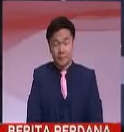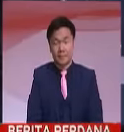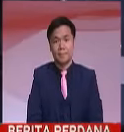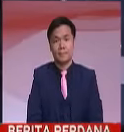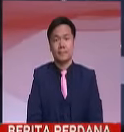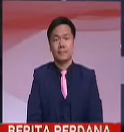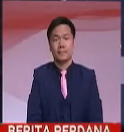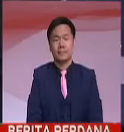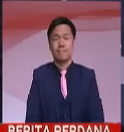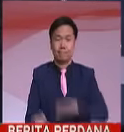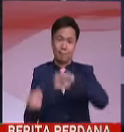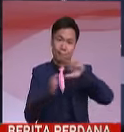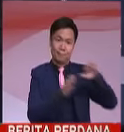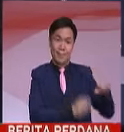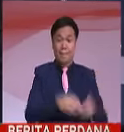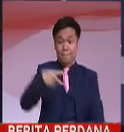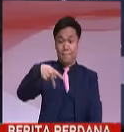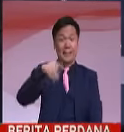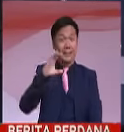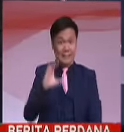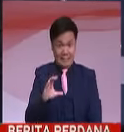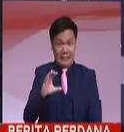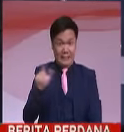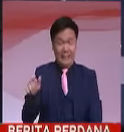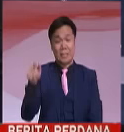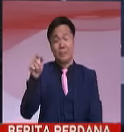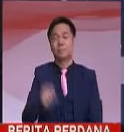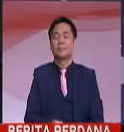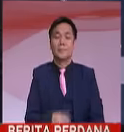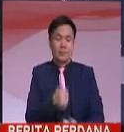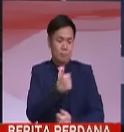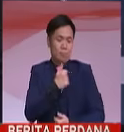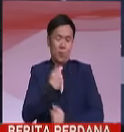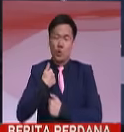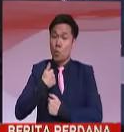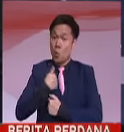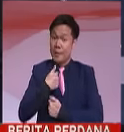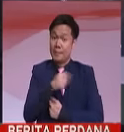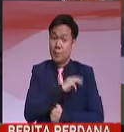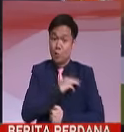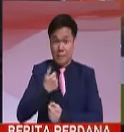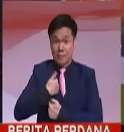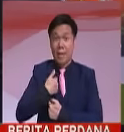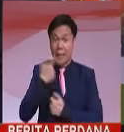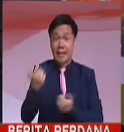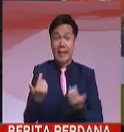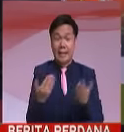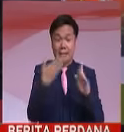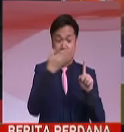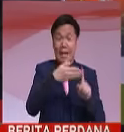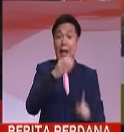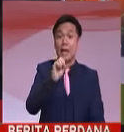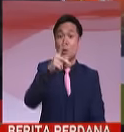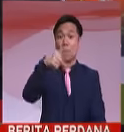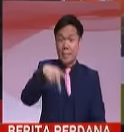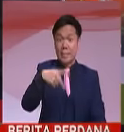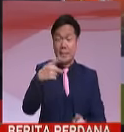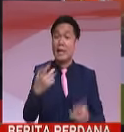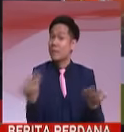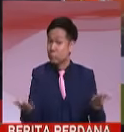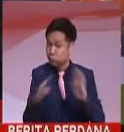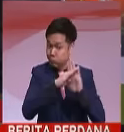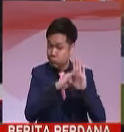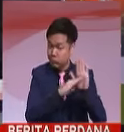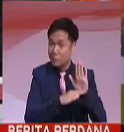Hai Fadil sidang media hari ini Datuk Sri Ismail turut mengumkan beberapa shop bagi sambutan Christmas